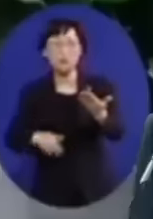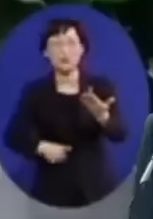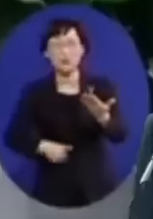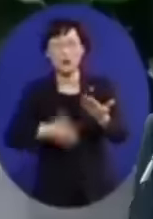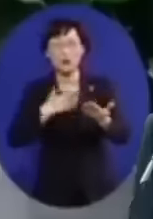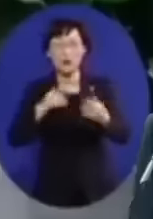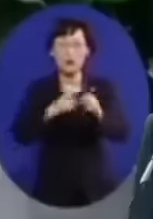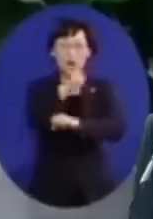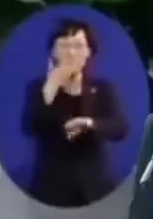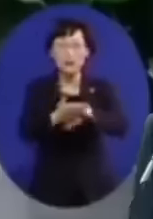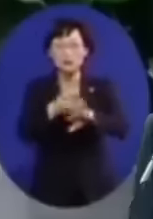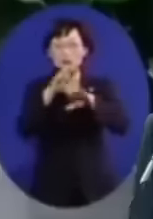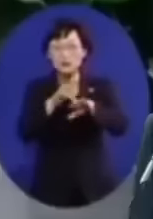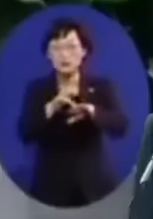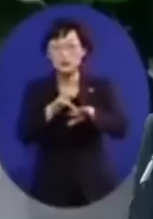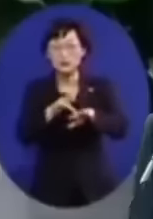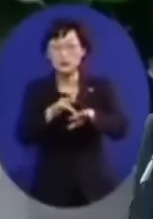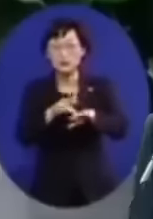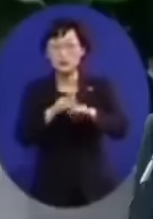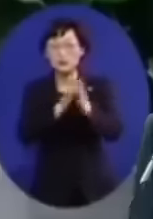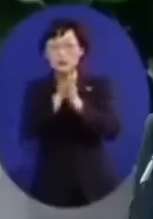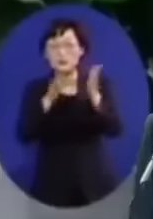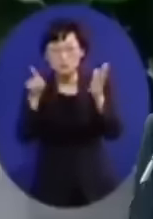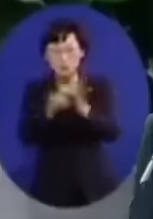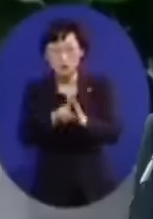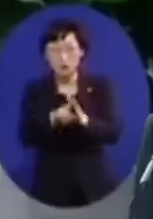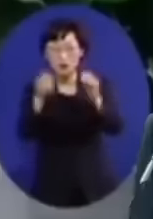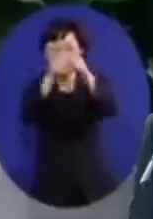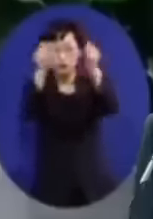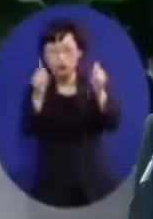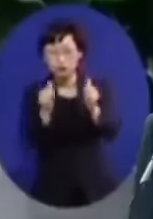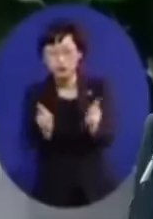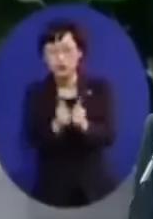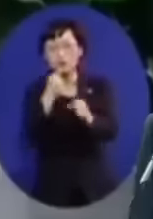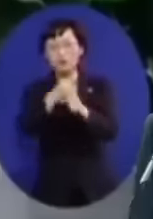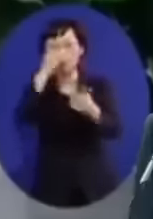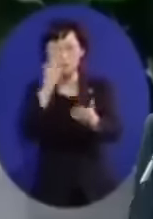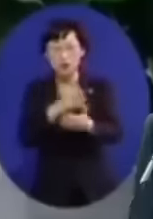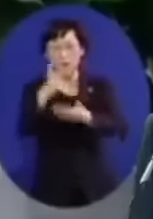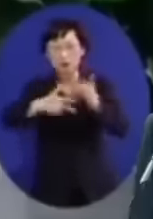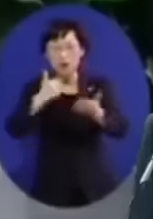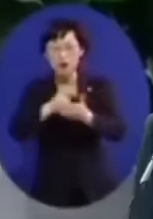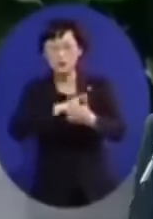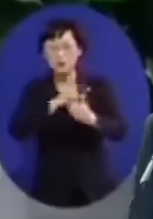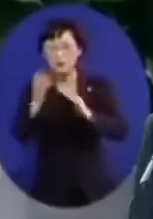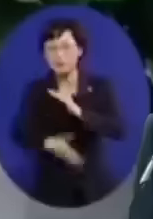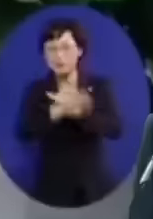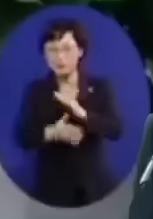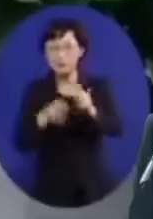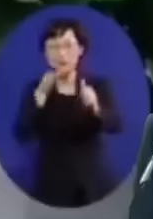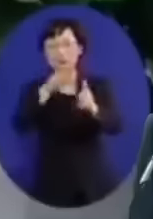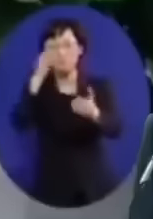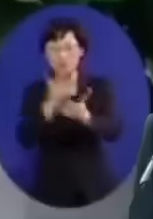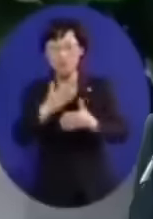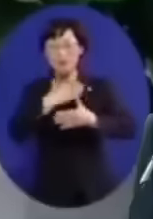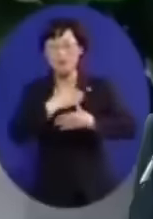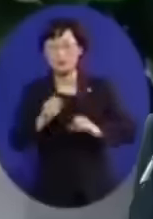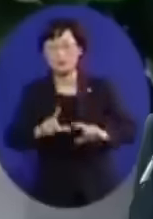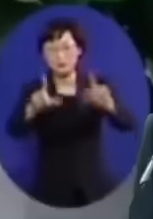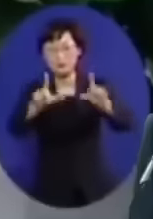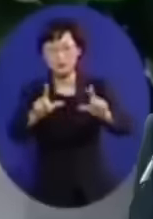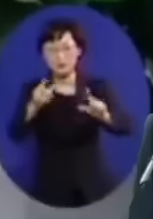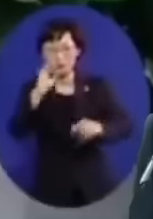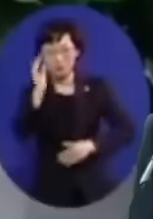내게 두지 말라. 너를 위하여 우상을 만들지 말라. 야훼의 이름을 망령되게 부르지 말라. 안식일을 기억하여 거룩하게